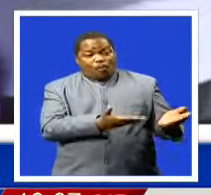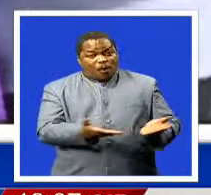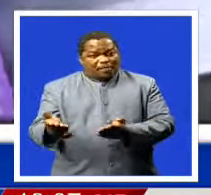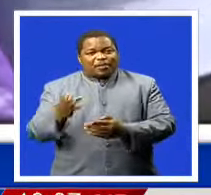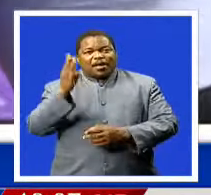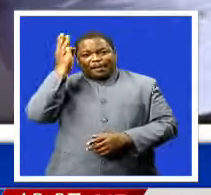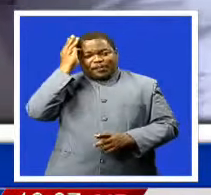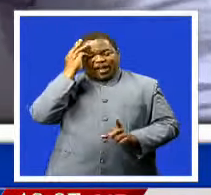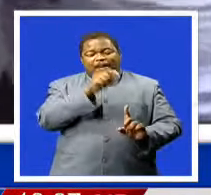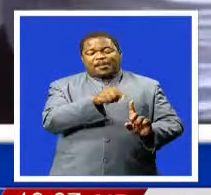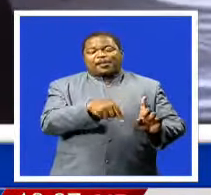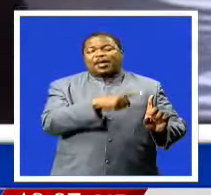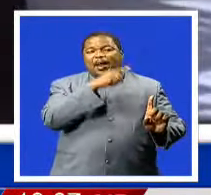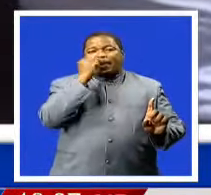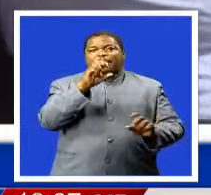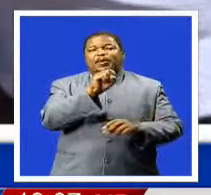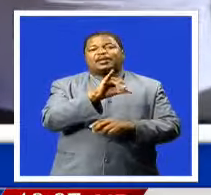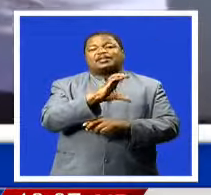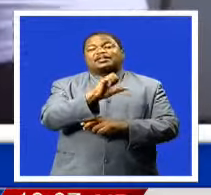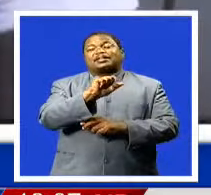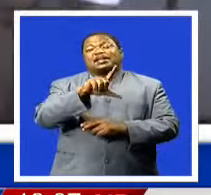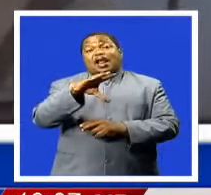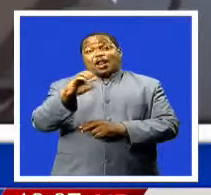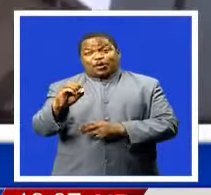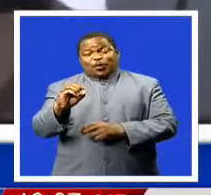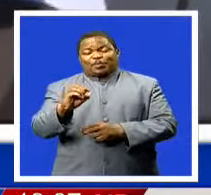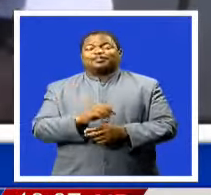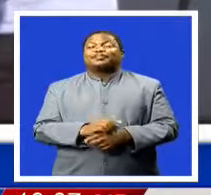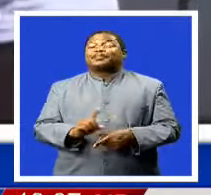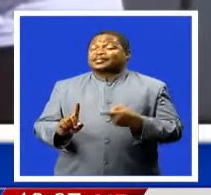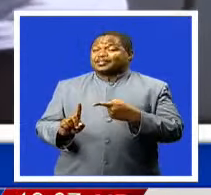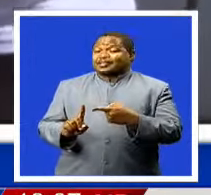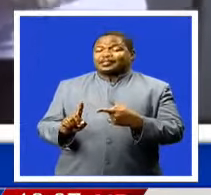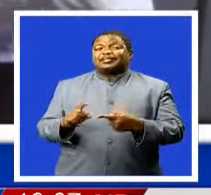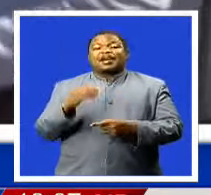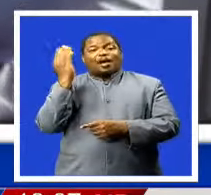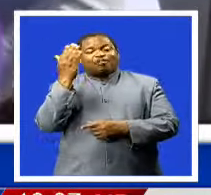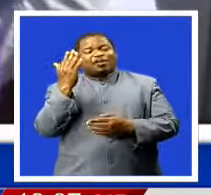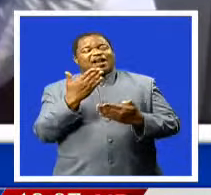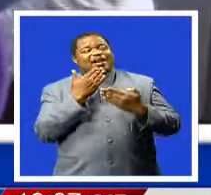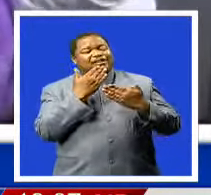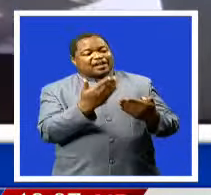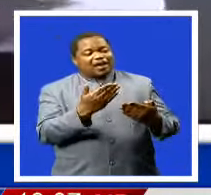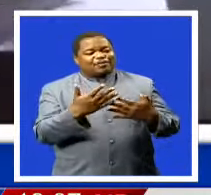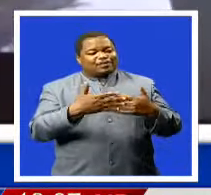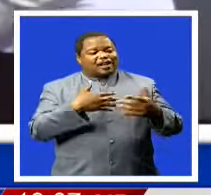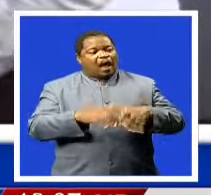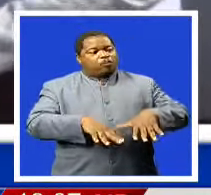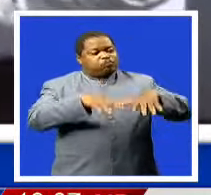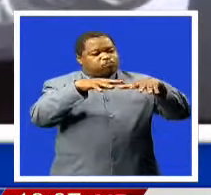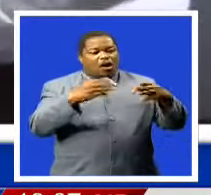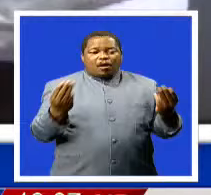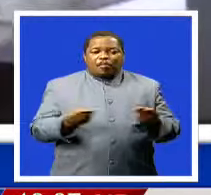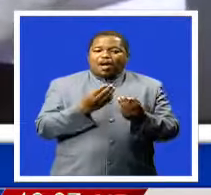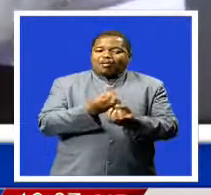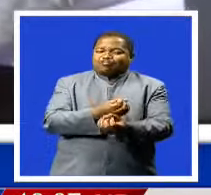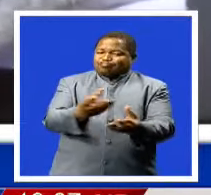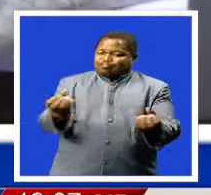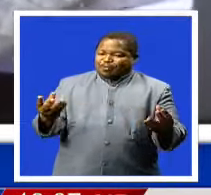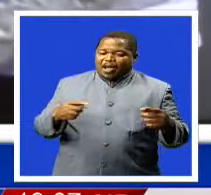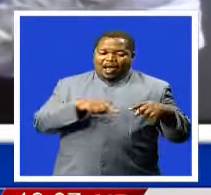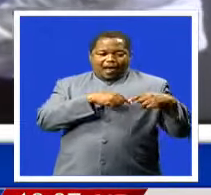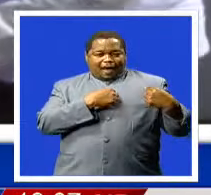ubonge tibusiso letitane lizinyane kulomphakathi. Umva nenkosi uphindze wakhuthata